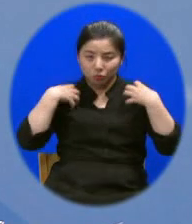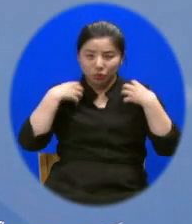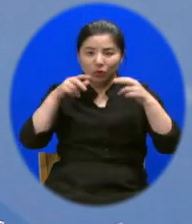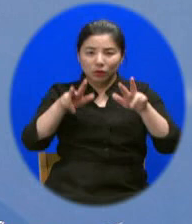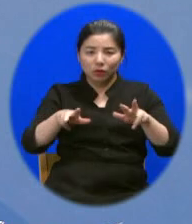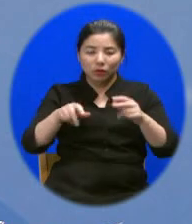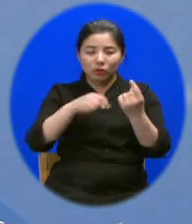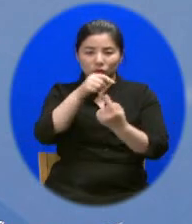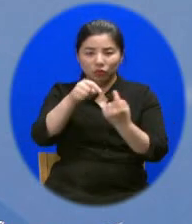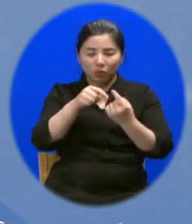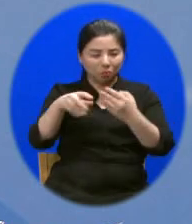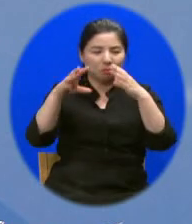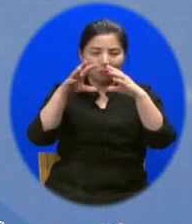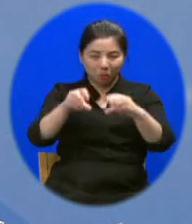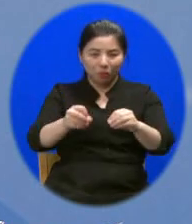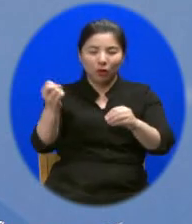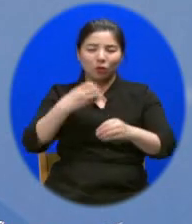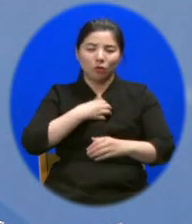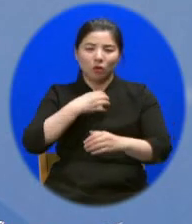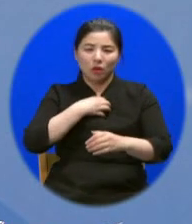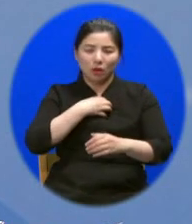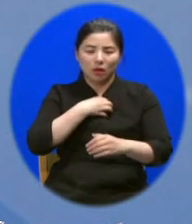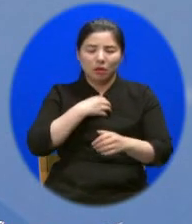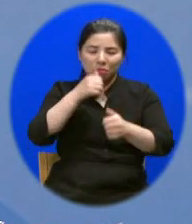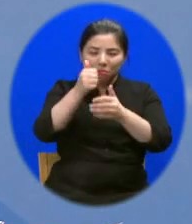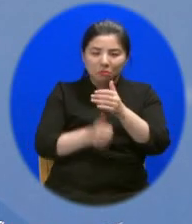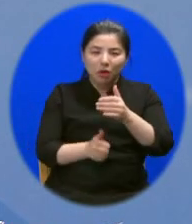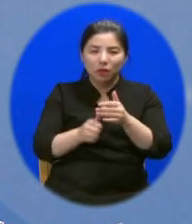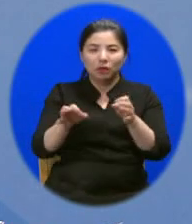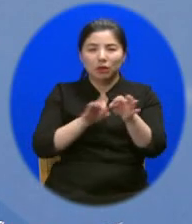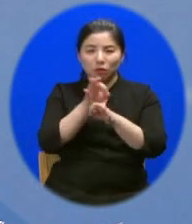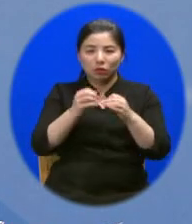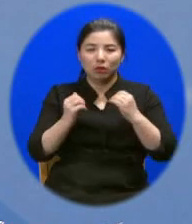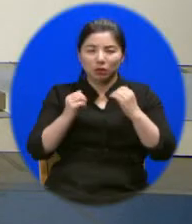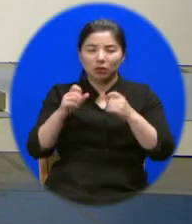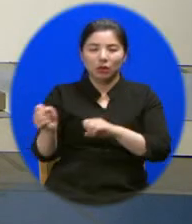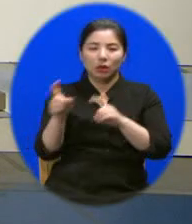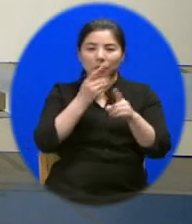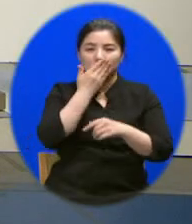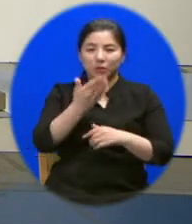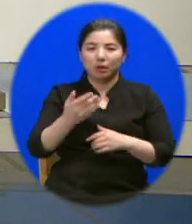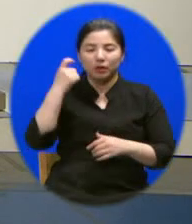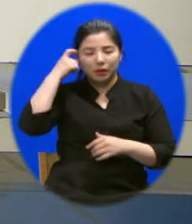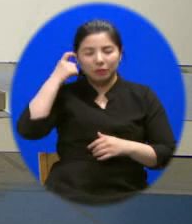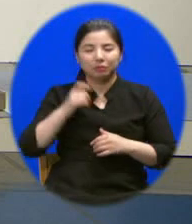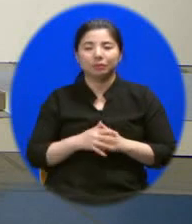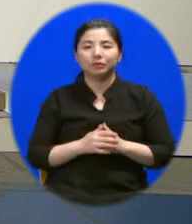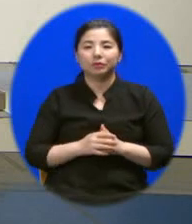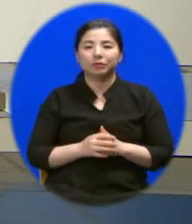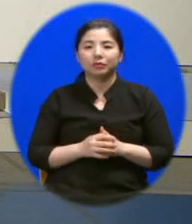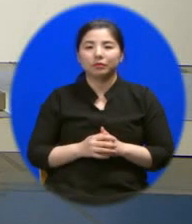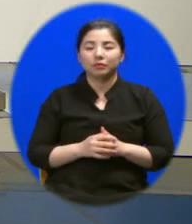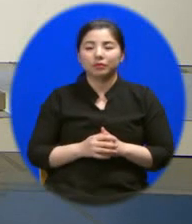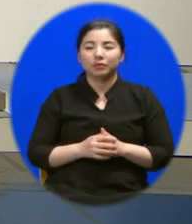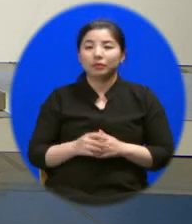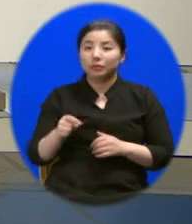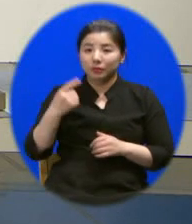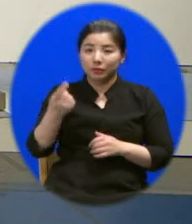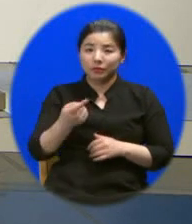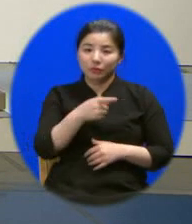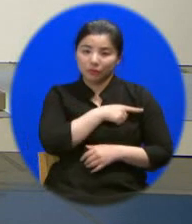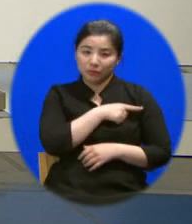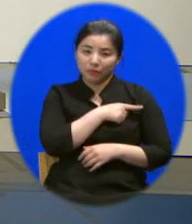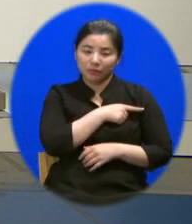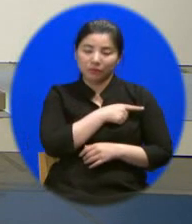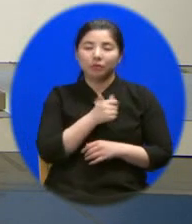중단시키고 외계 빠진 대한민국의 경제를 살릴 수 있다고 생각합니다 4 다음은 더불어 민주당이